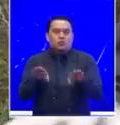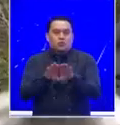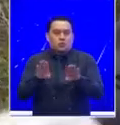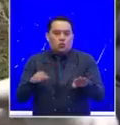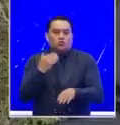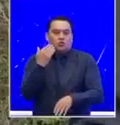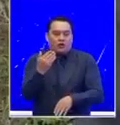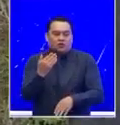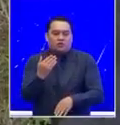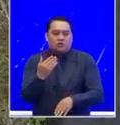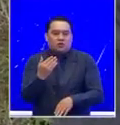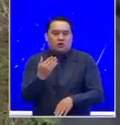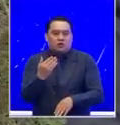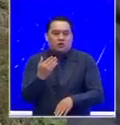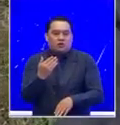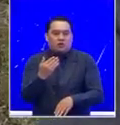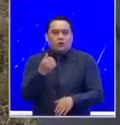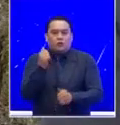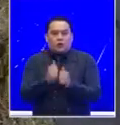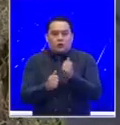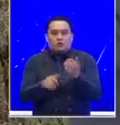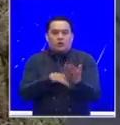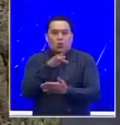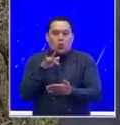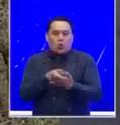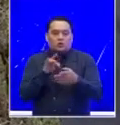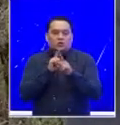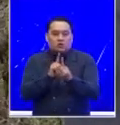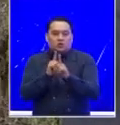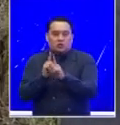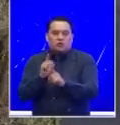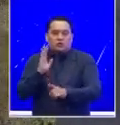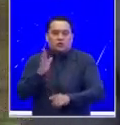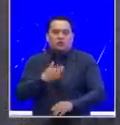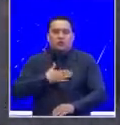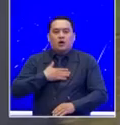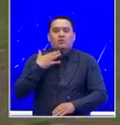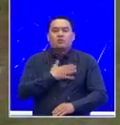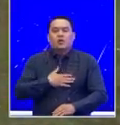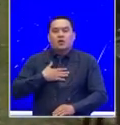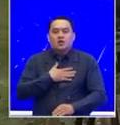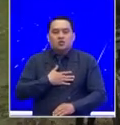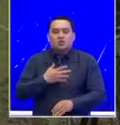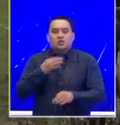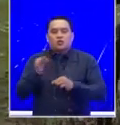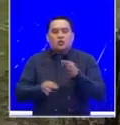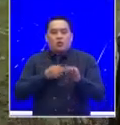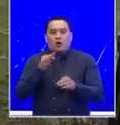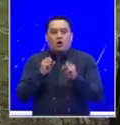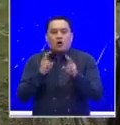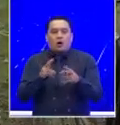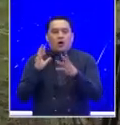вас мы будем до каждого города почти довозить. А мы переживали, думали, вот двое суток, как мы будем